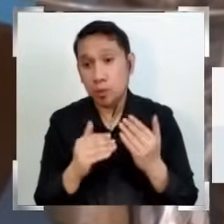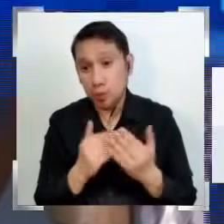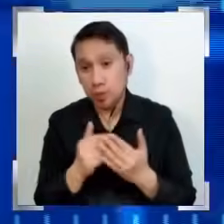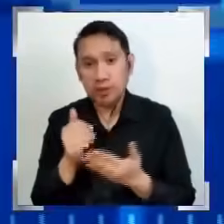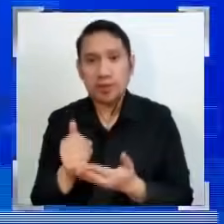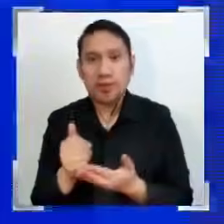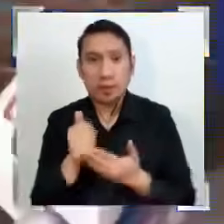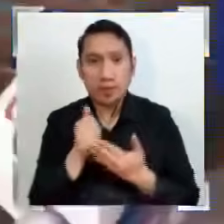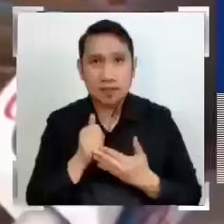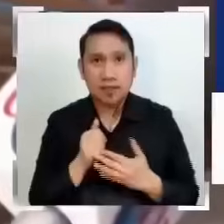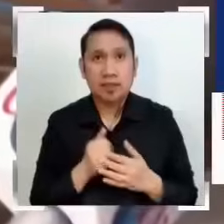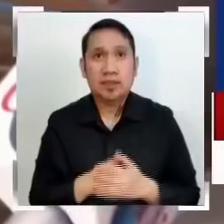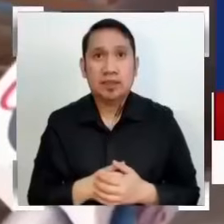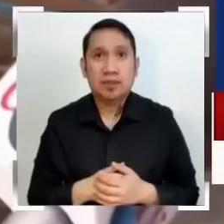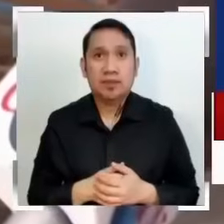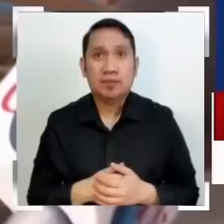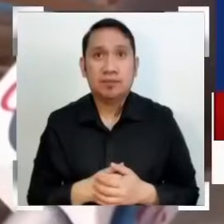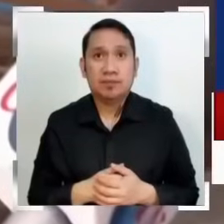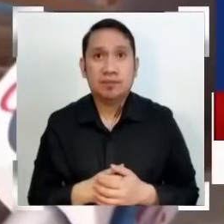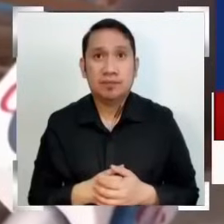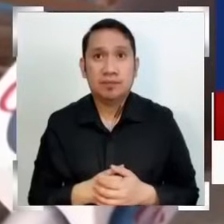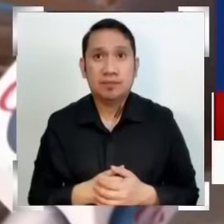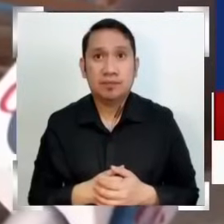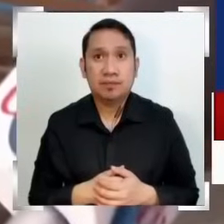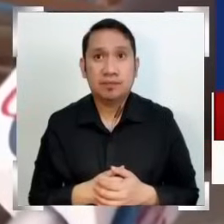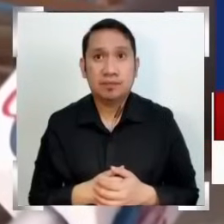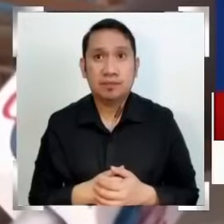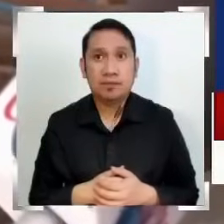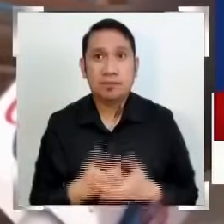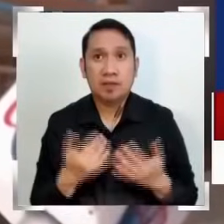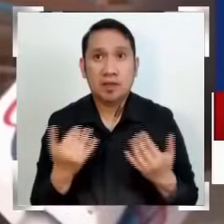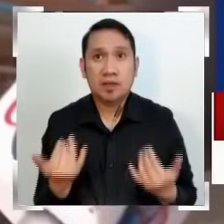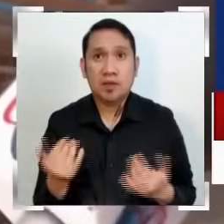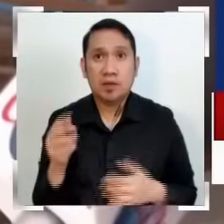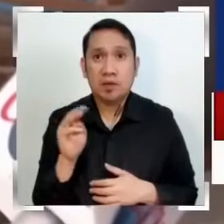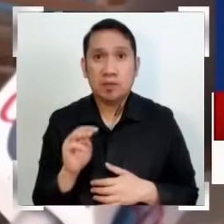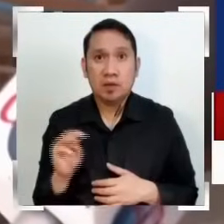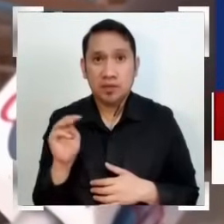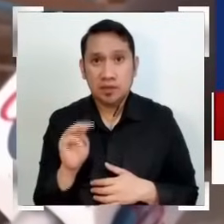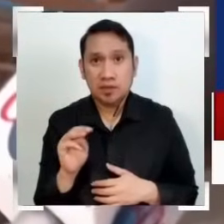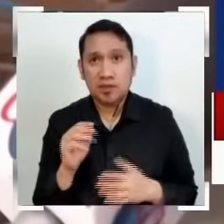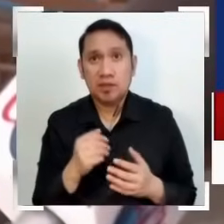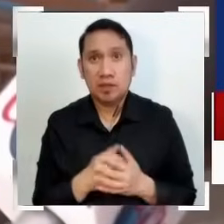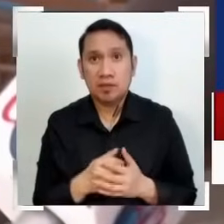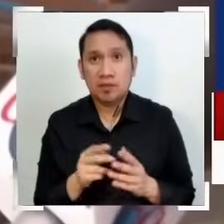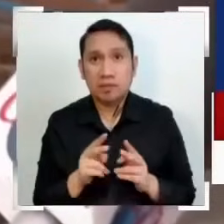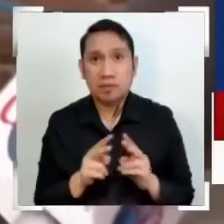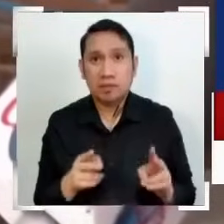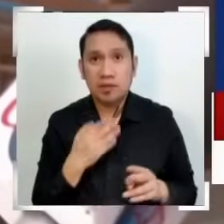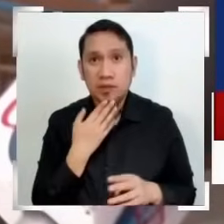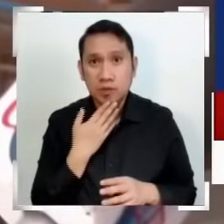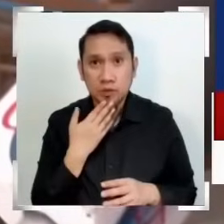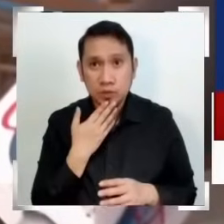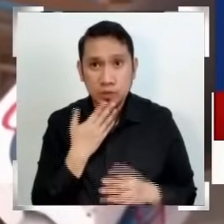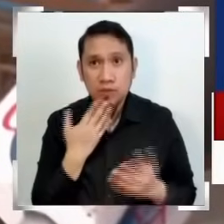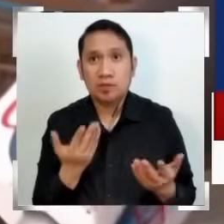kanila. Naibong ko pag Lunes, sige mo siya og lambing nako, ko. We